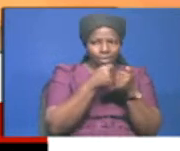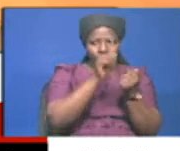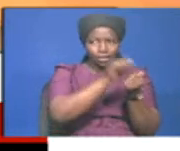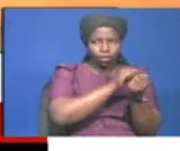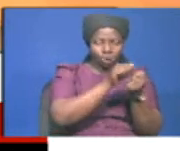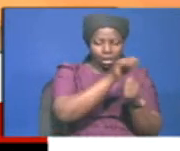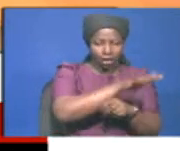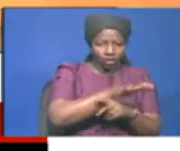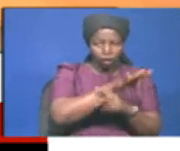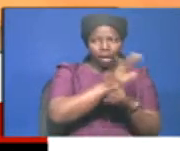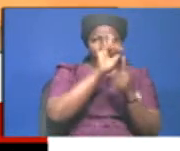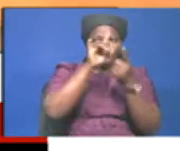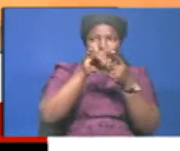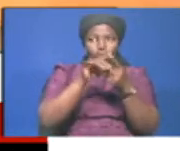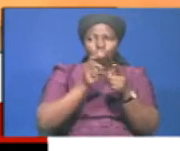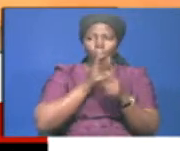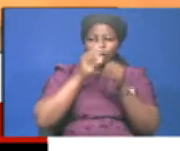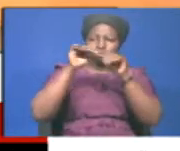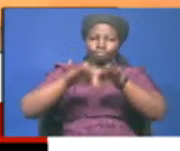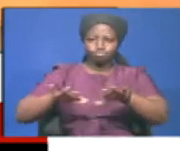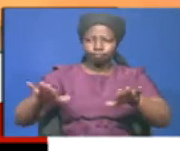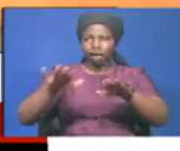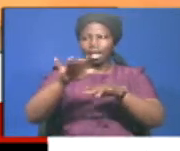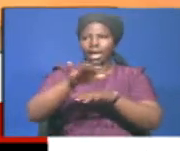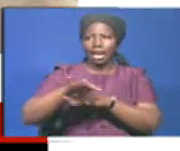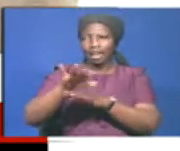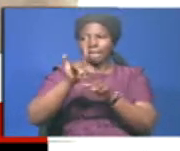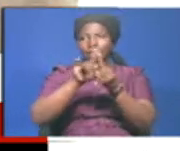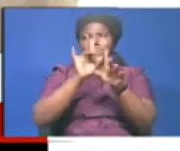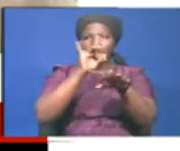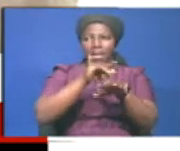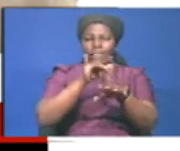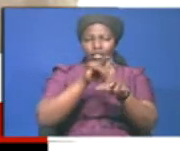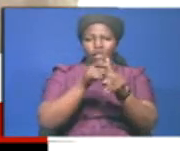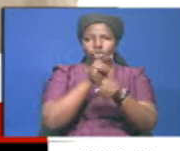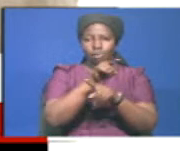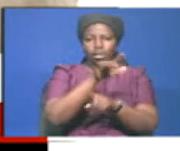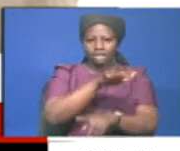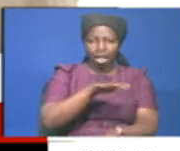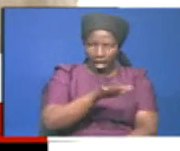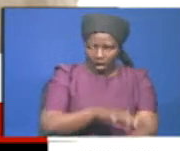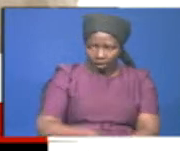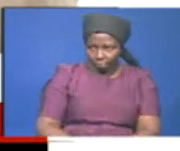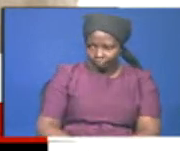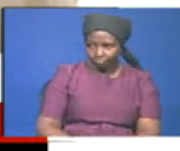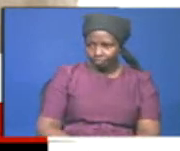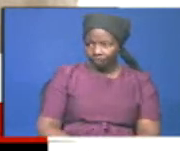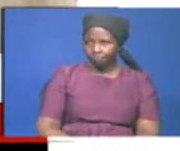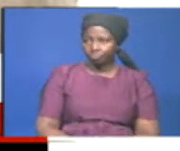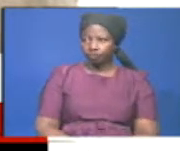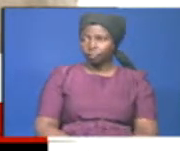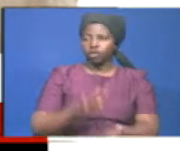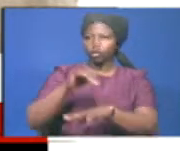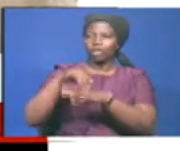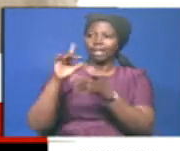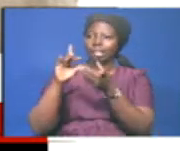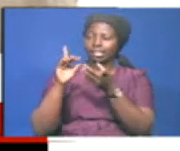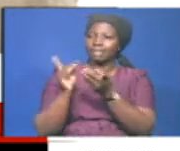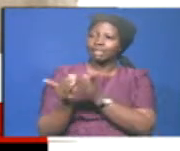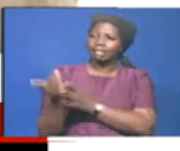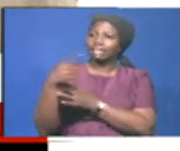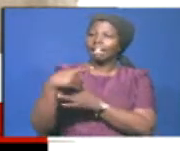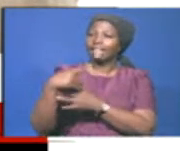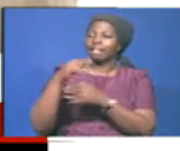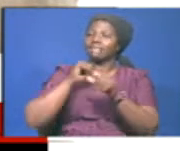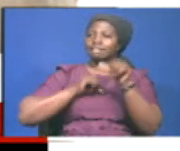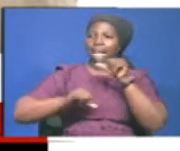kule baharini na athari ambazo zinatokana na hayo. Kwa takwimu za kisayansi zinasema